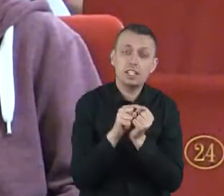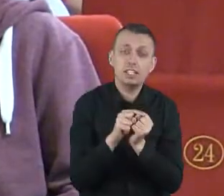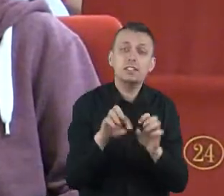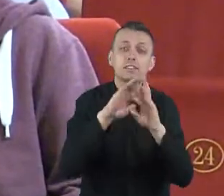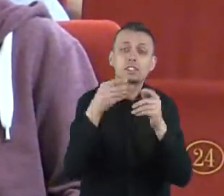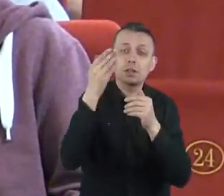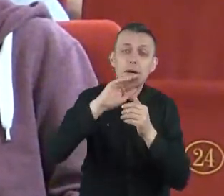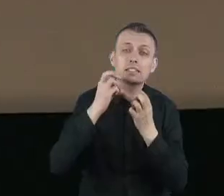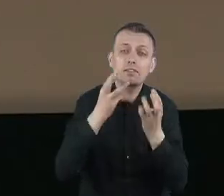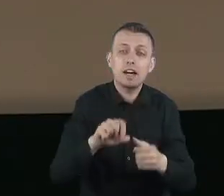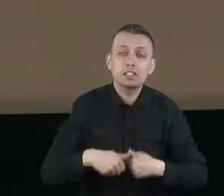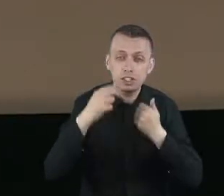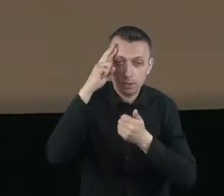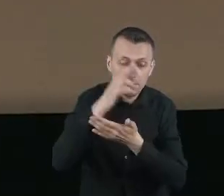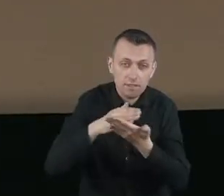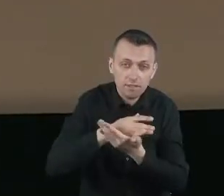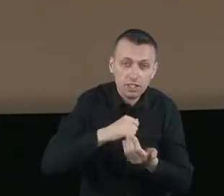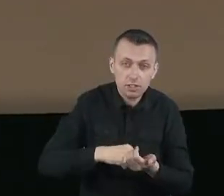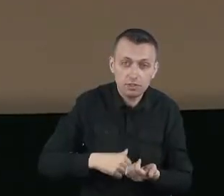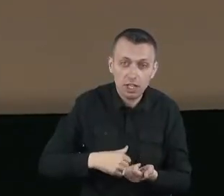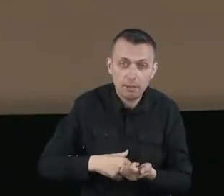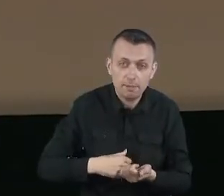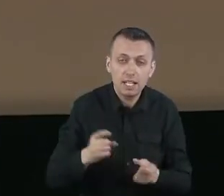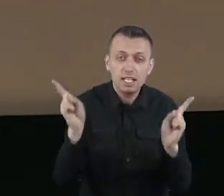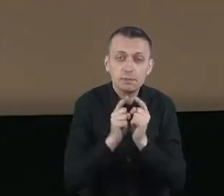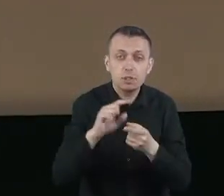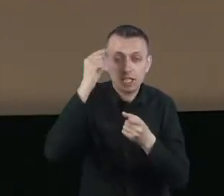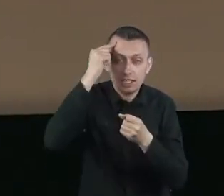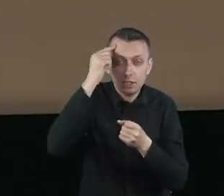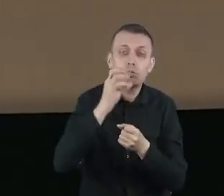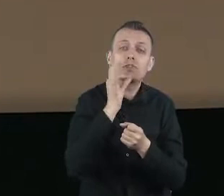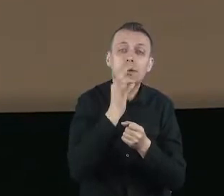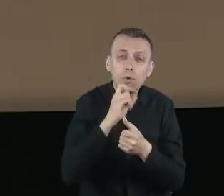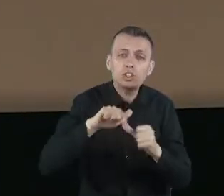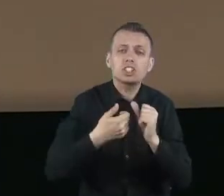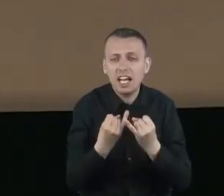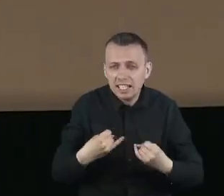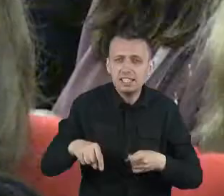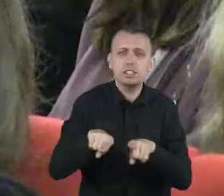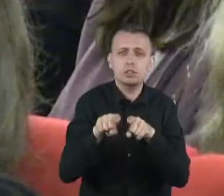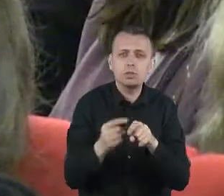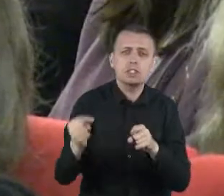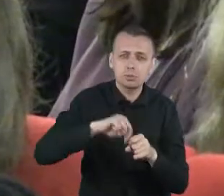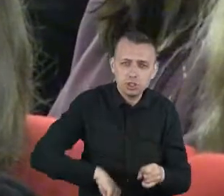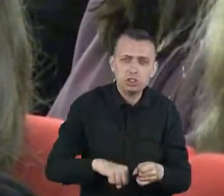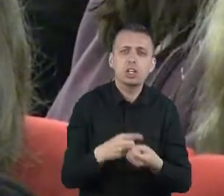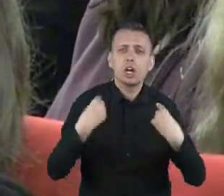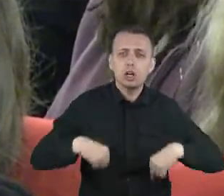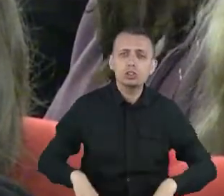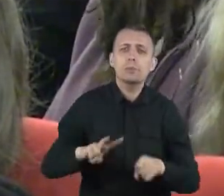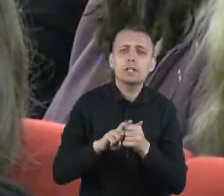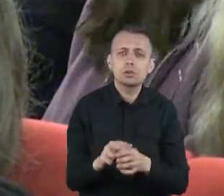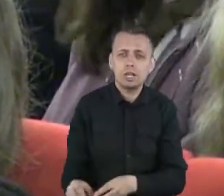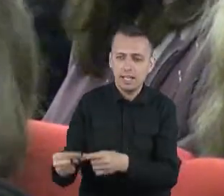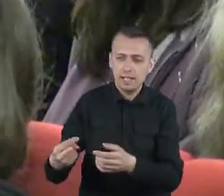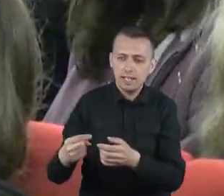spotkaniu uczestniczyła głównie młodzież, choć byli też inni. Najważniejszy jesteś ty. To właśnie ci, którzy wchodzą w dorosłe życie,